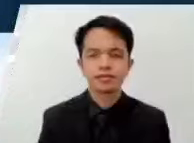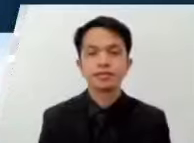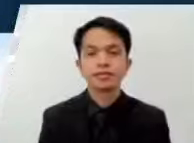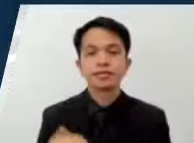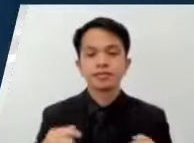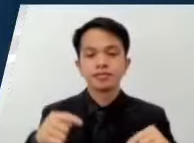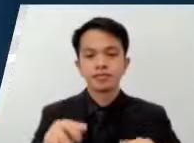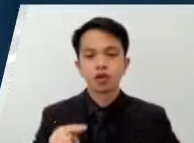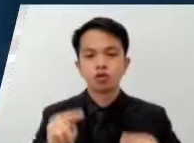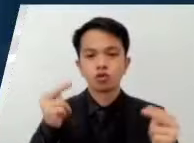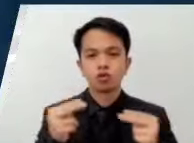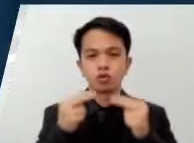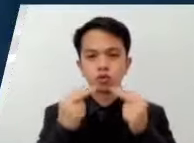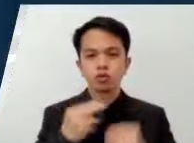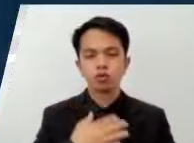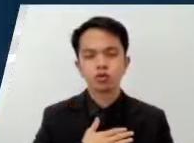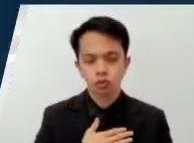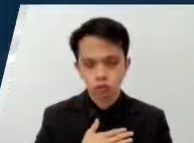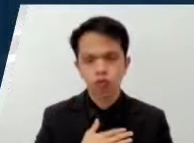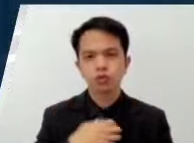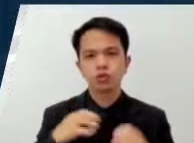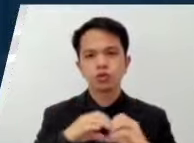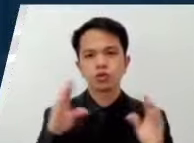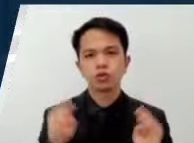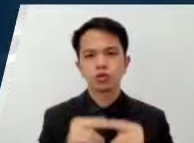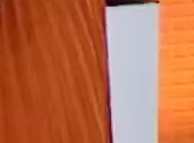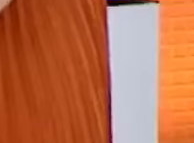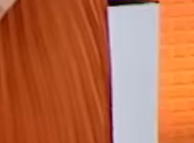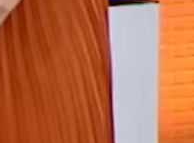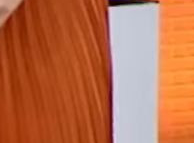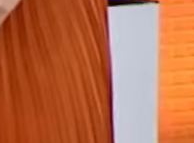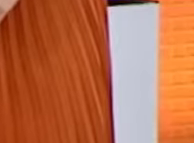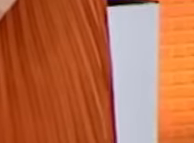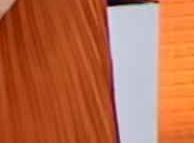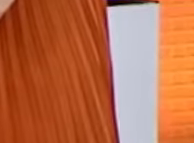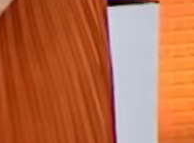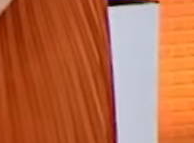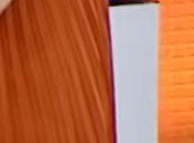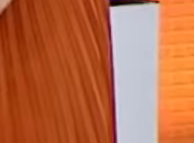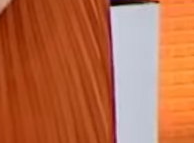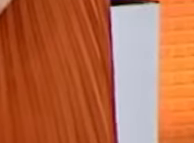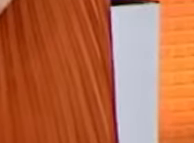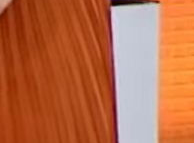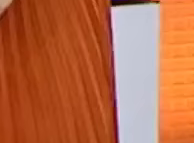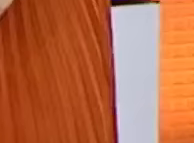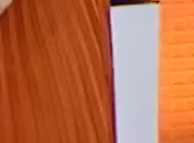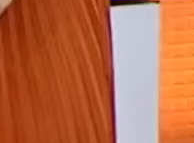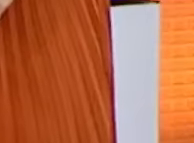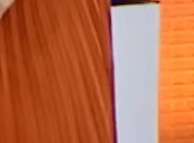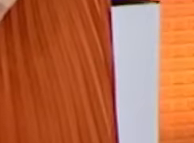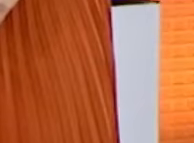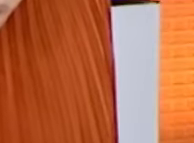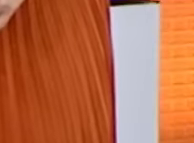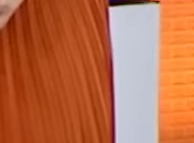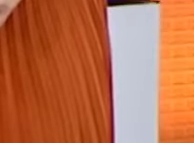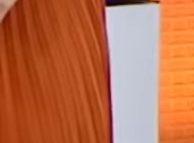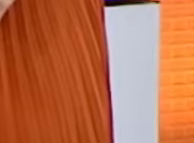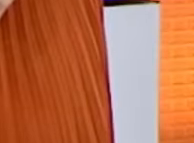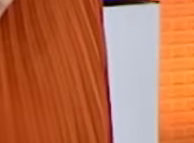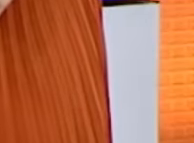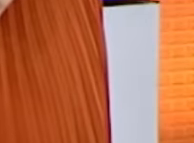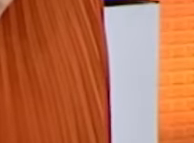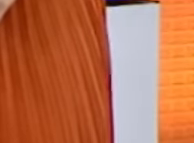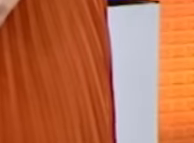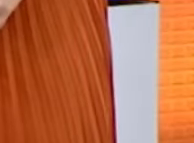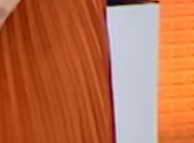EJ Gomez para sa GMA Integrated News. Mga kapuso, para una ka sa mga balita, mag-subscribe sa GMA Integrated News